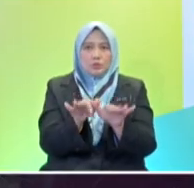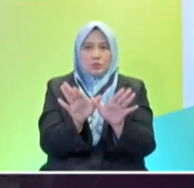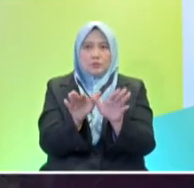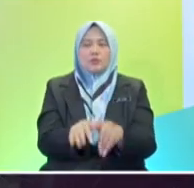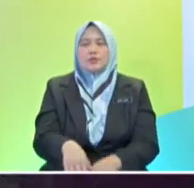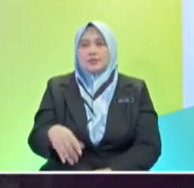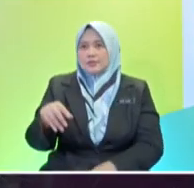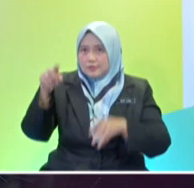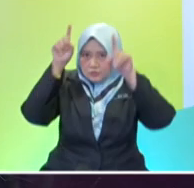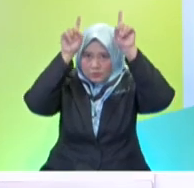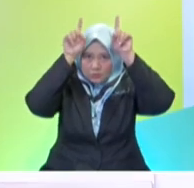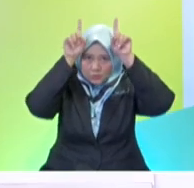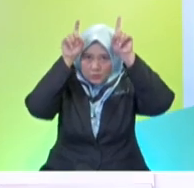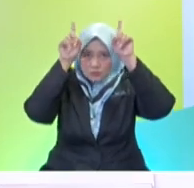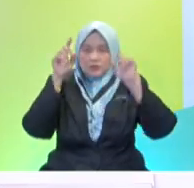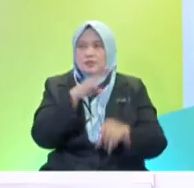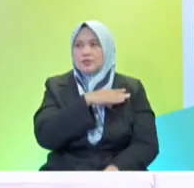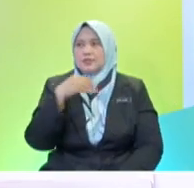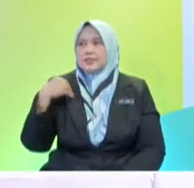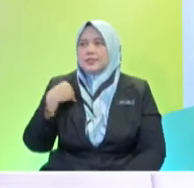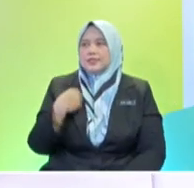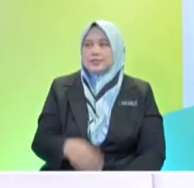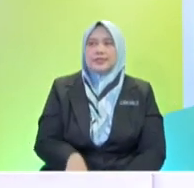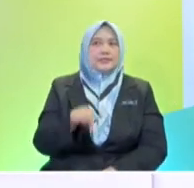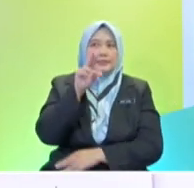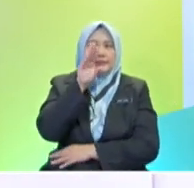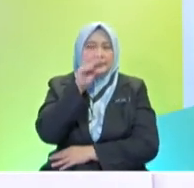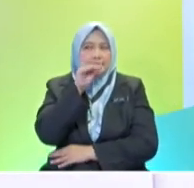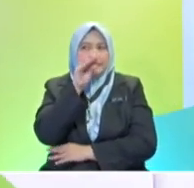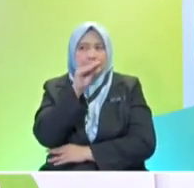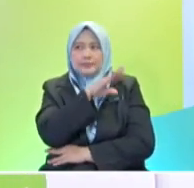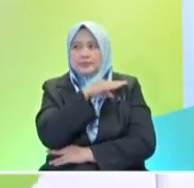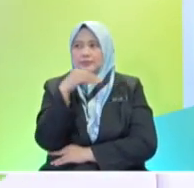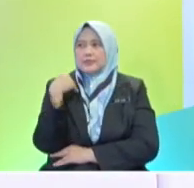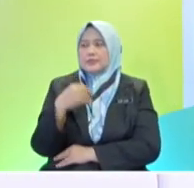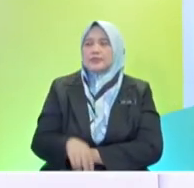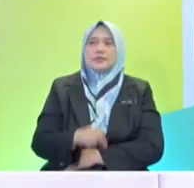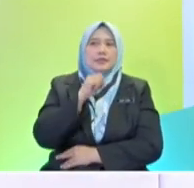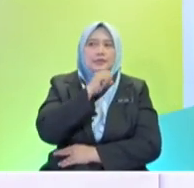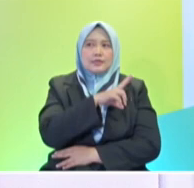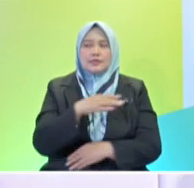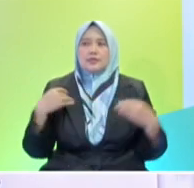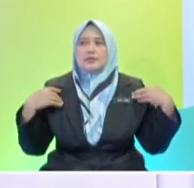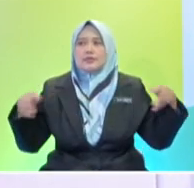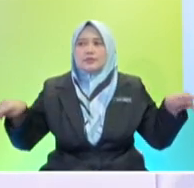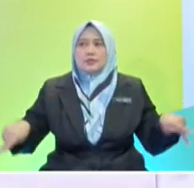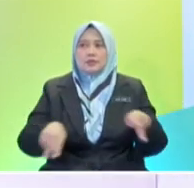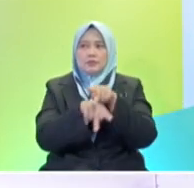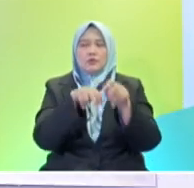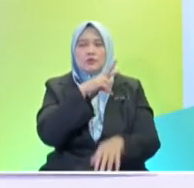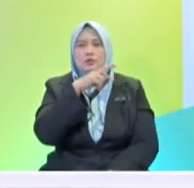sesungut, betul? Dan itik dan juga katak mempunyai selaput renang, manakala ikan